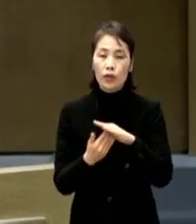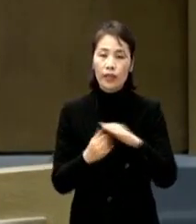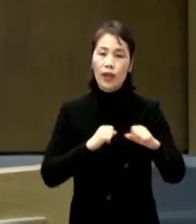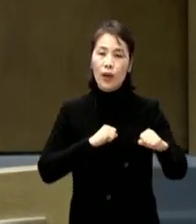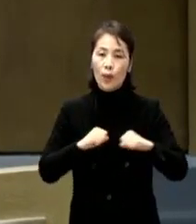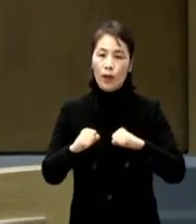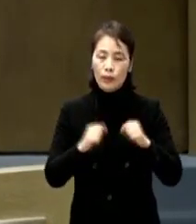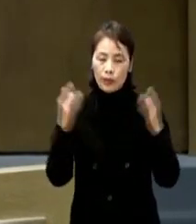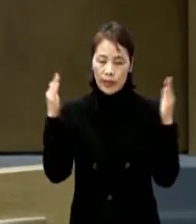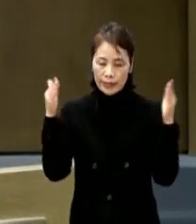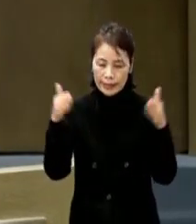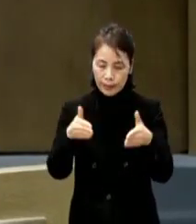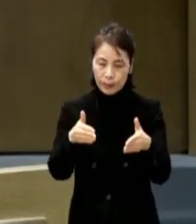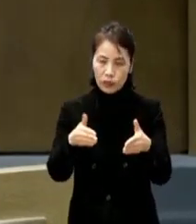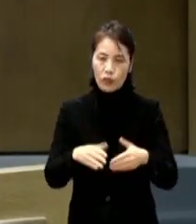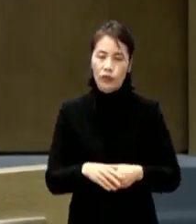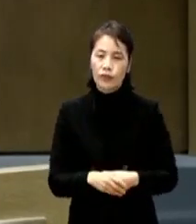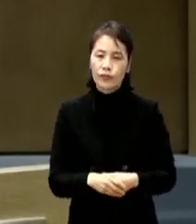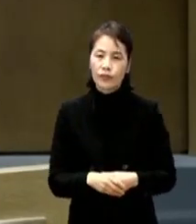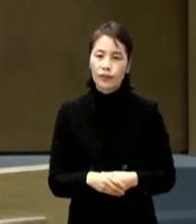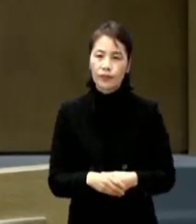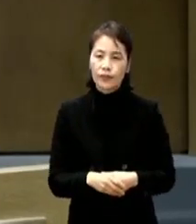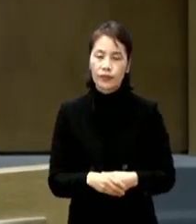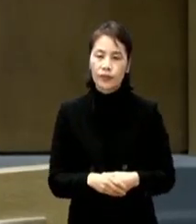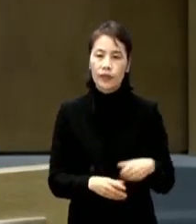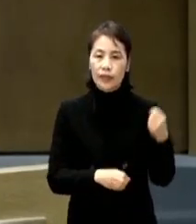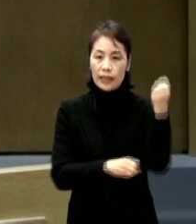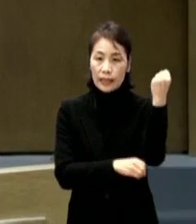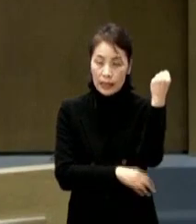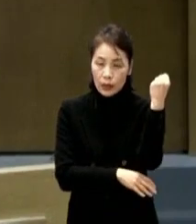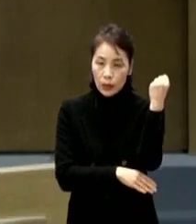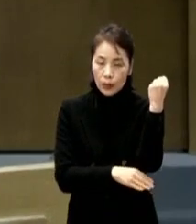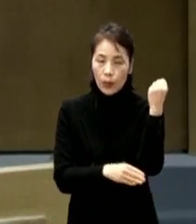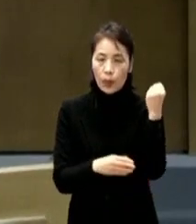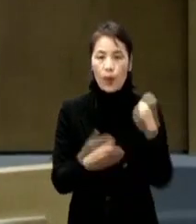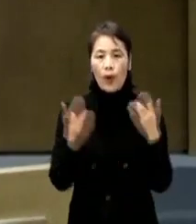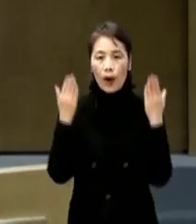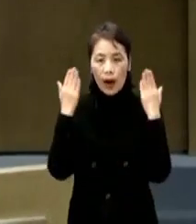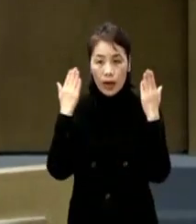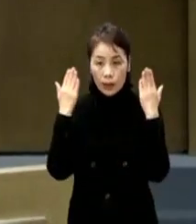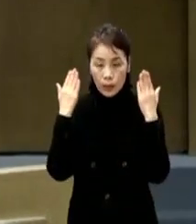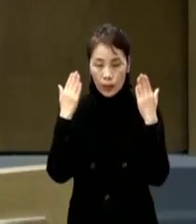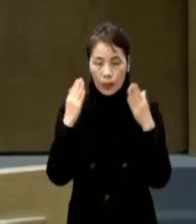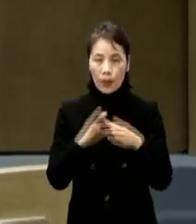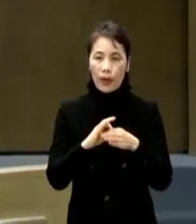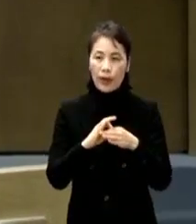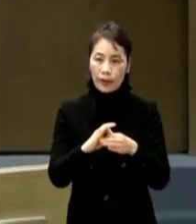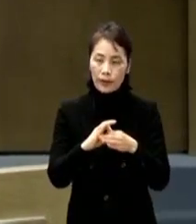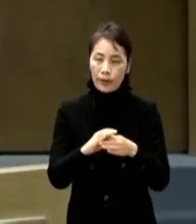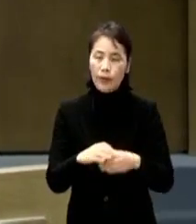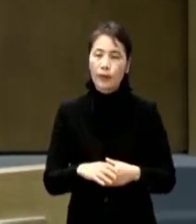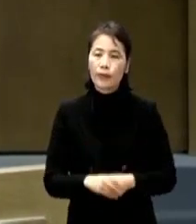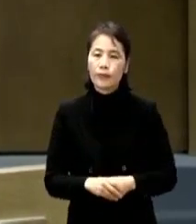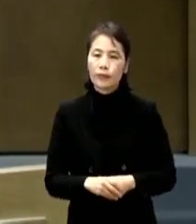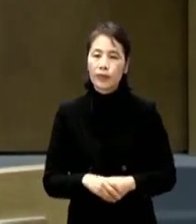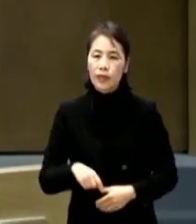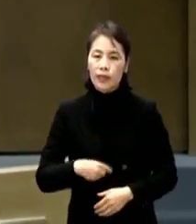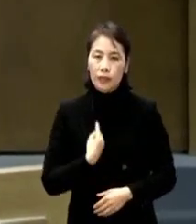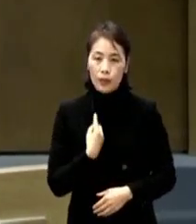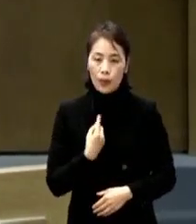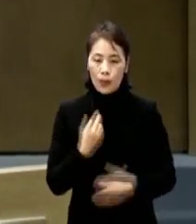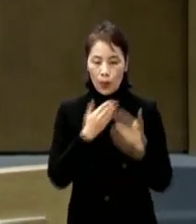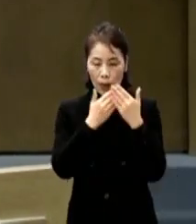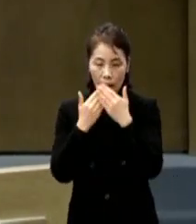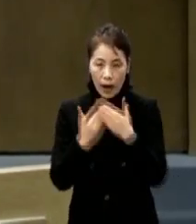교육활동에 집중할 것입니다. 기초 기본학력을 보장하는 책임교육을 실현하는 한편 스스로